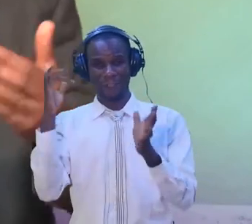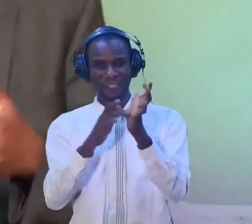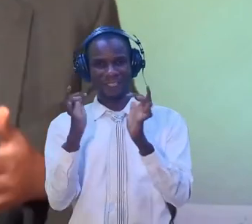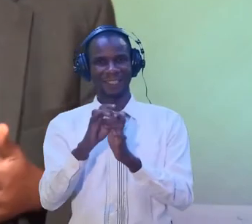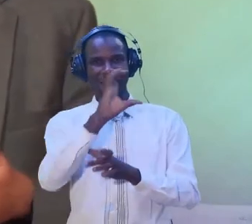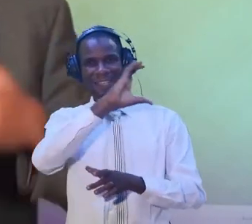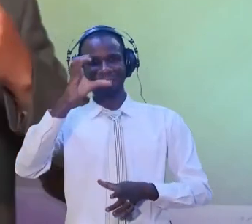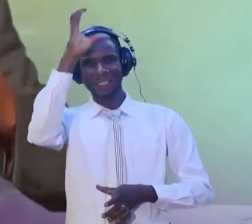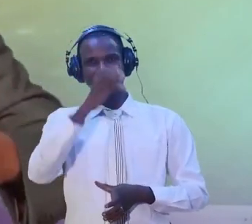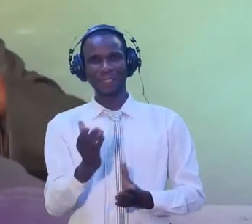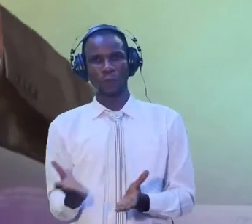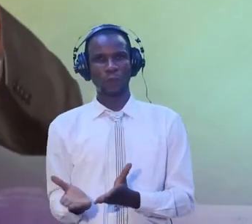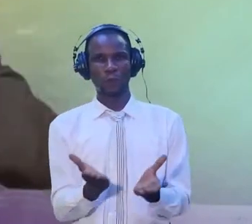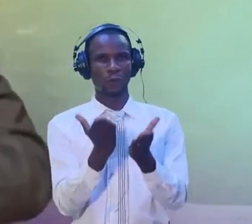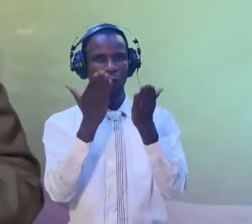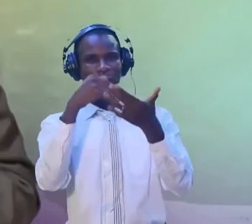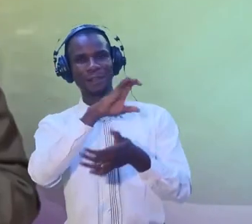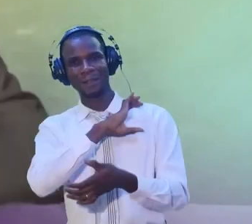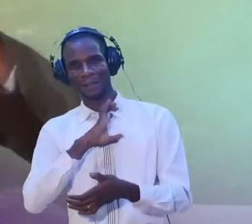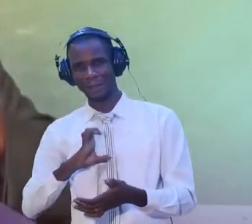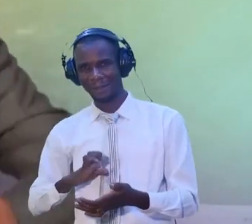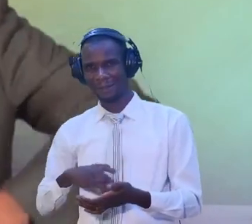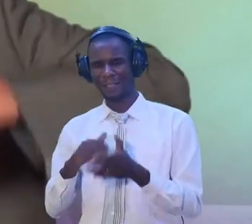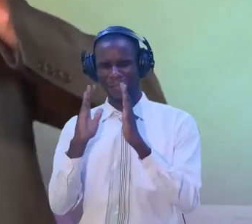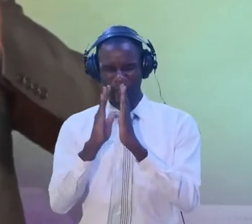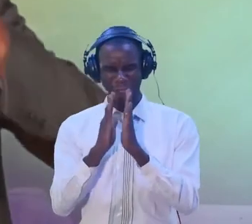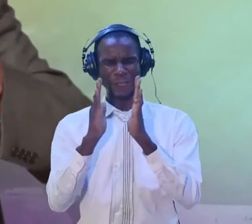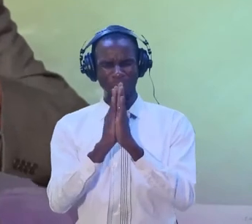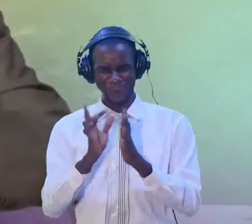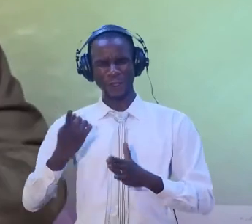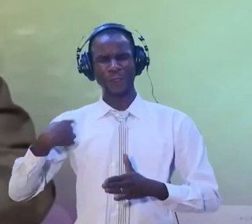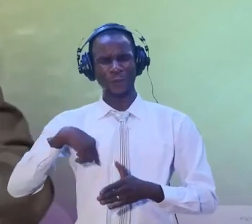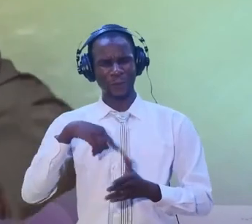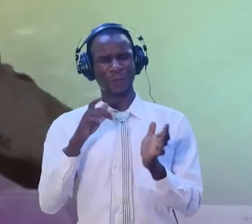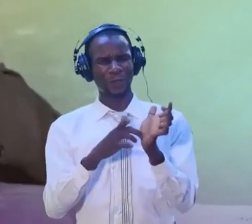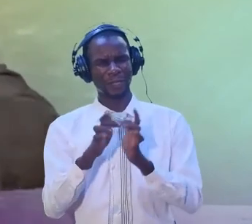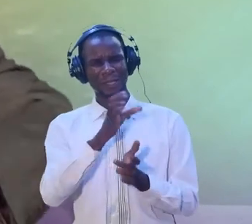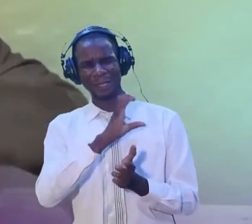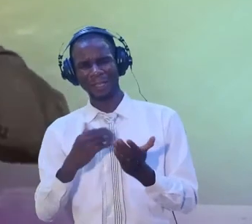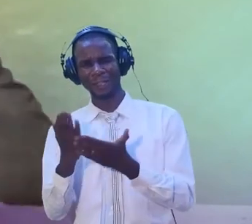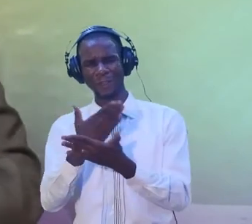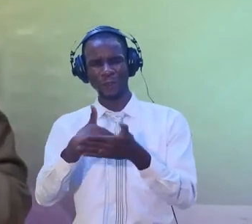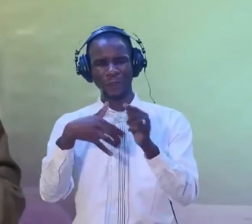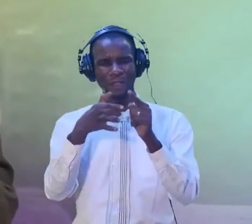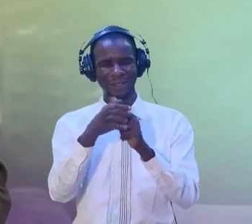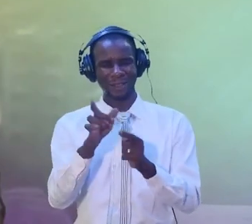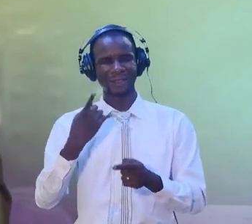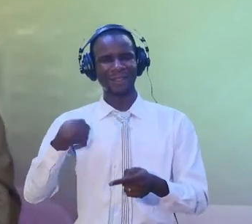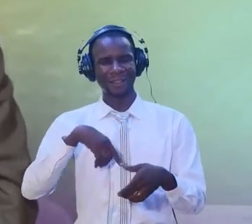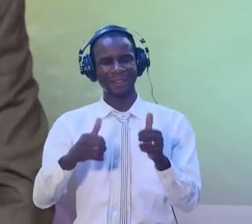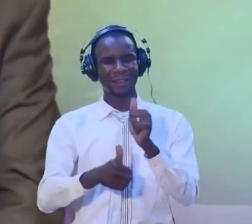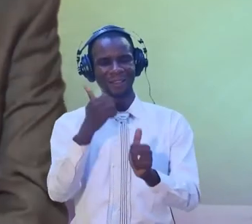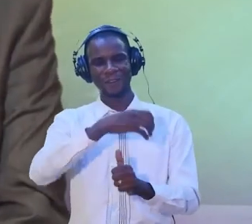ushindi na kuchukua ushindi wake Yesu aliyetundikwa msalabani na kufufuka na kuamini